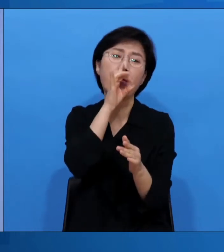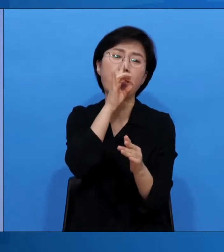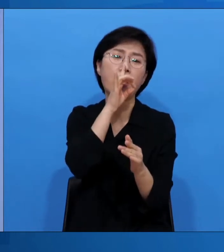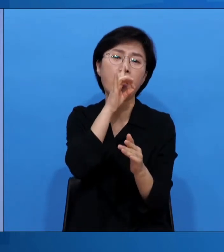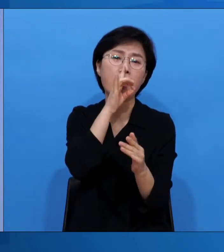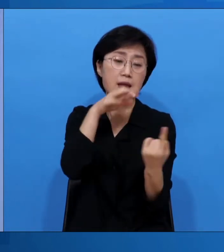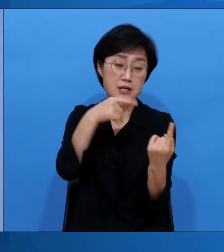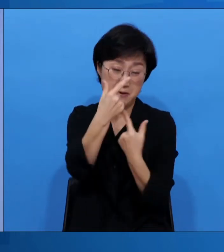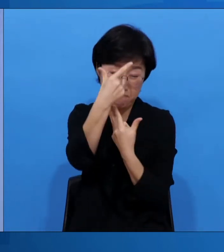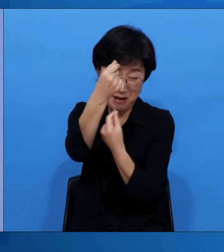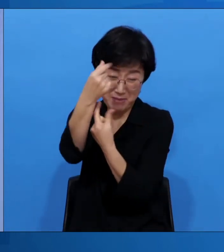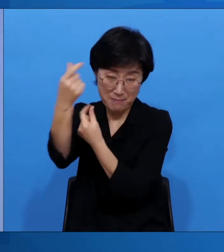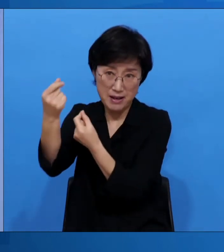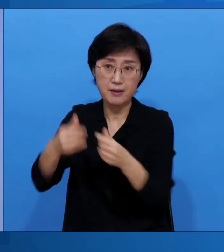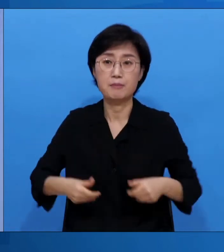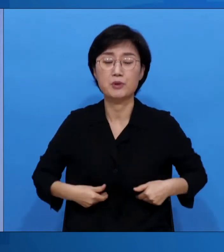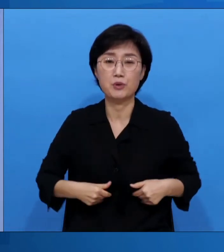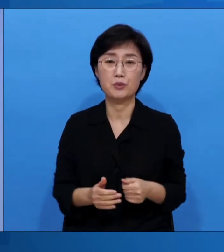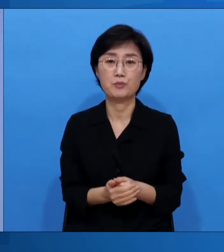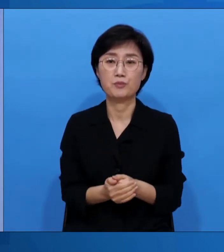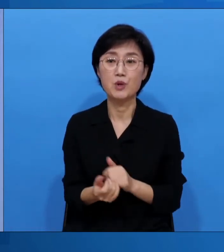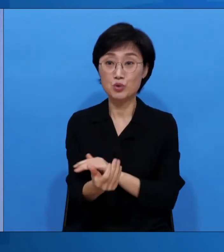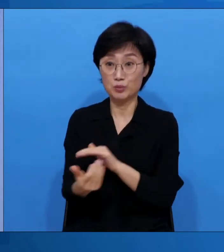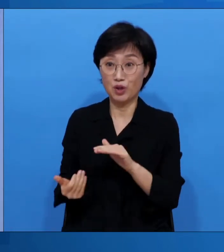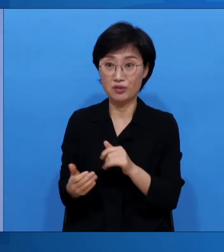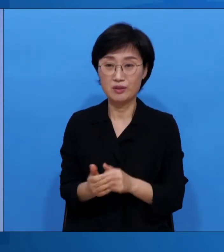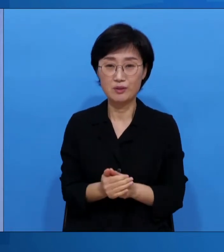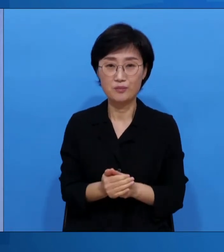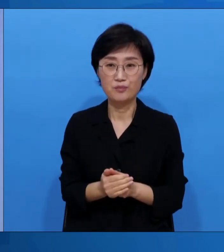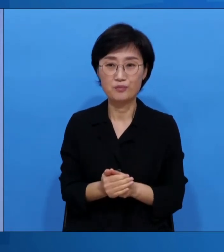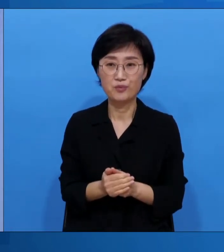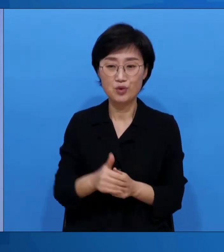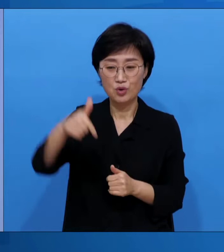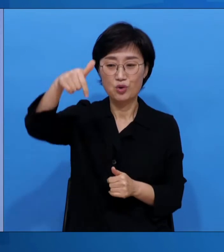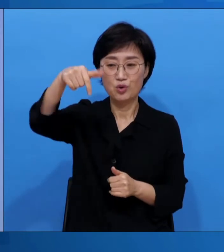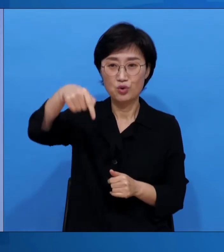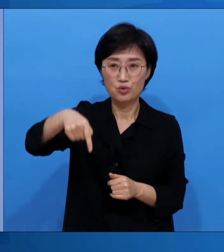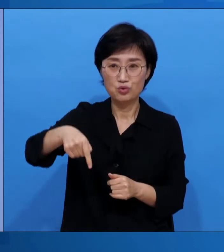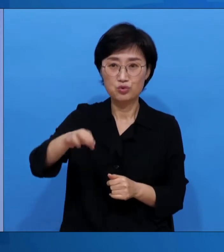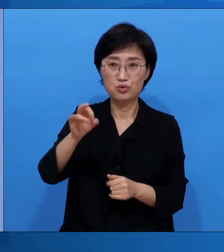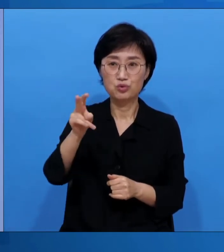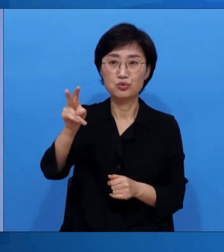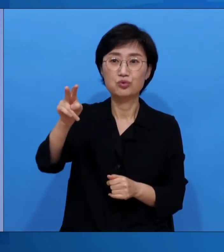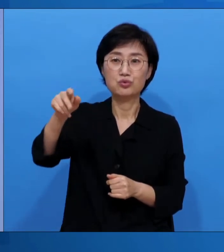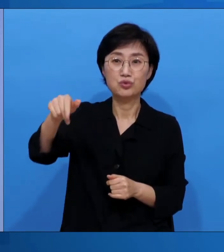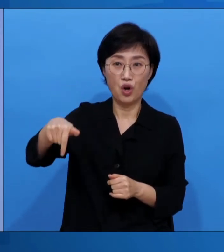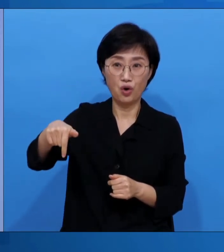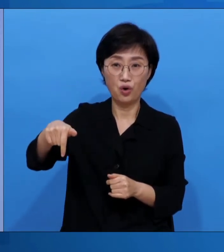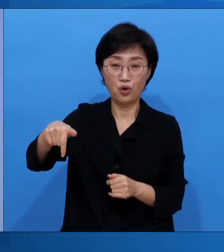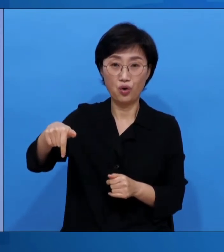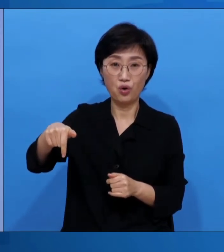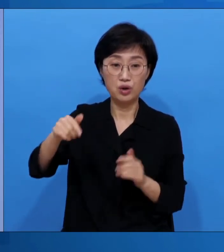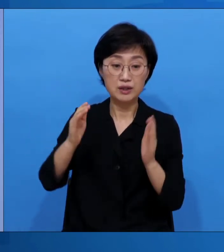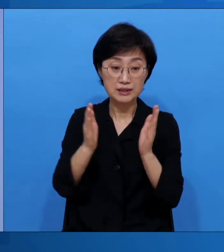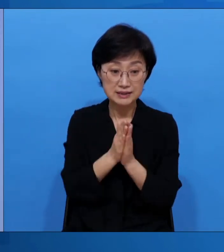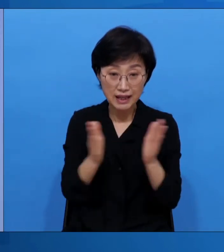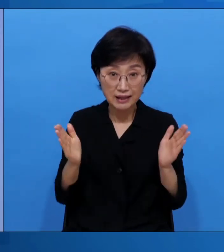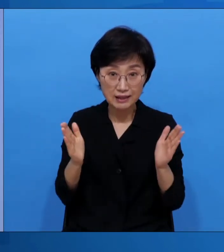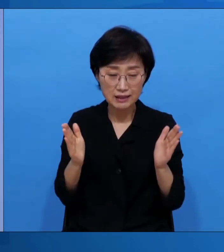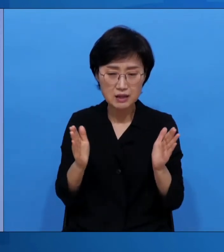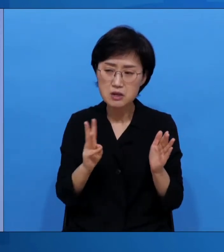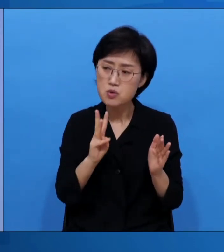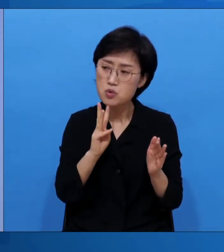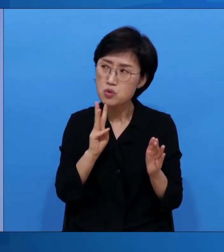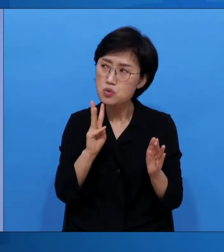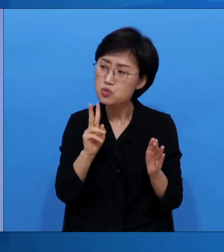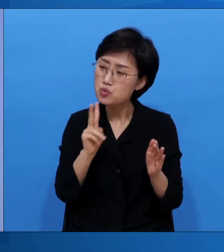second. 예, 아까도 보니까 구역구가 너무 빨리 시작해 보니까 전체에서 통역하고 하는 사람 혼란 생기고. And because we started even